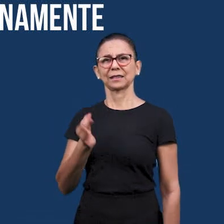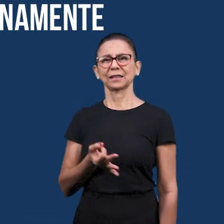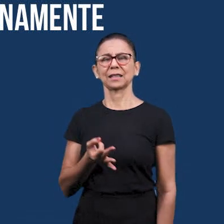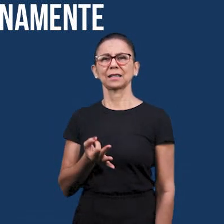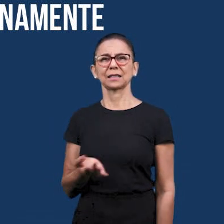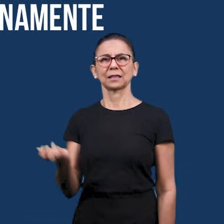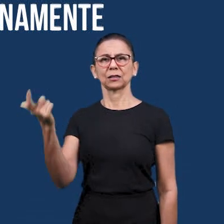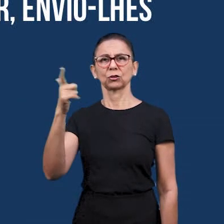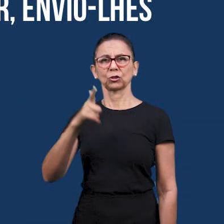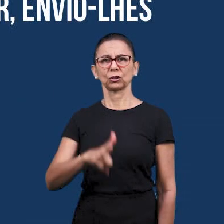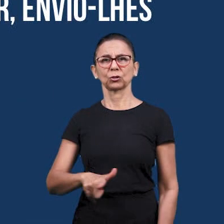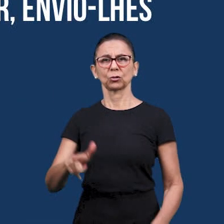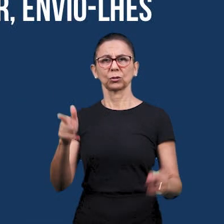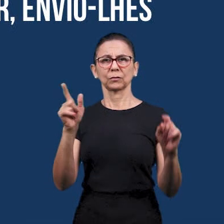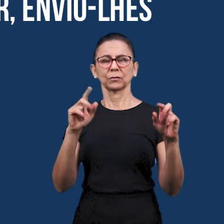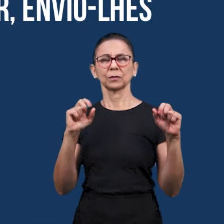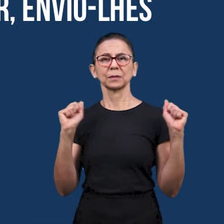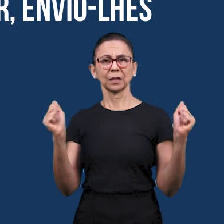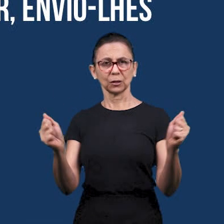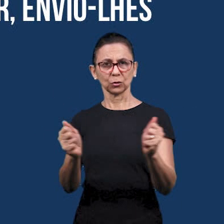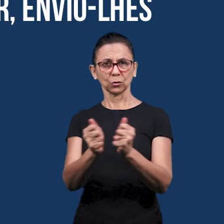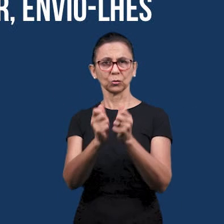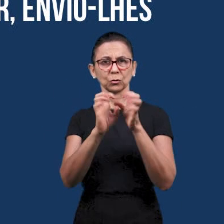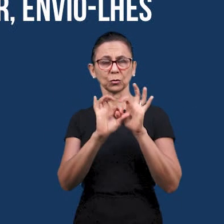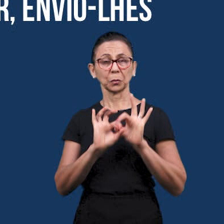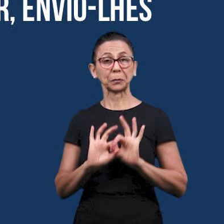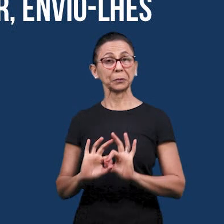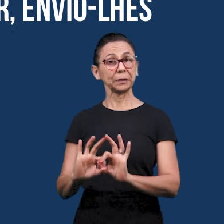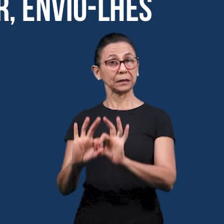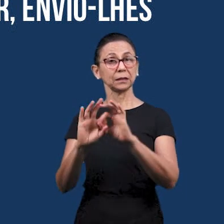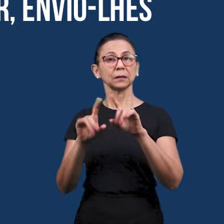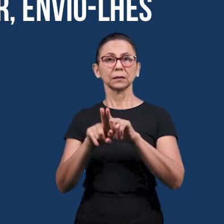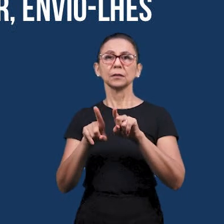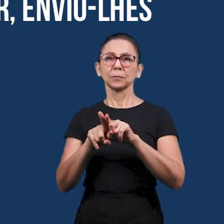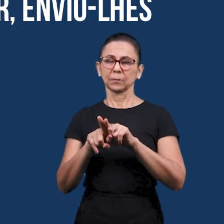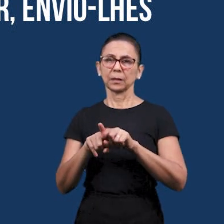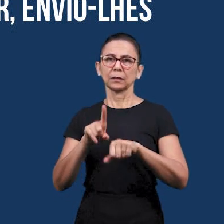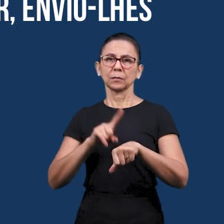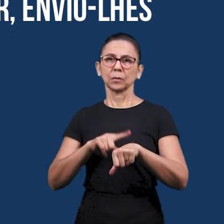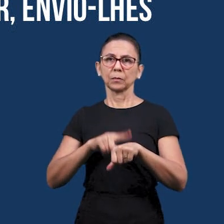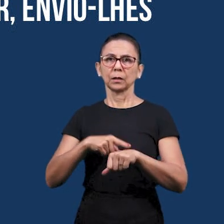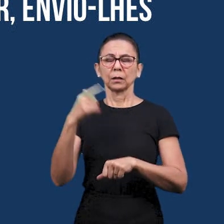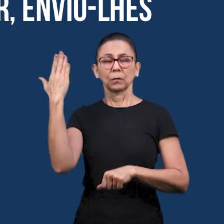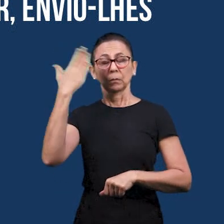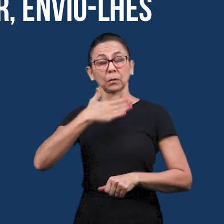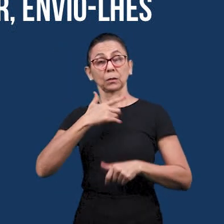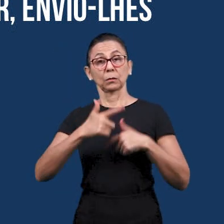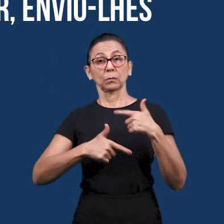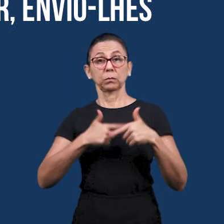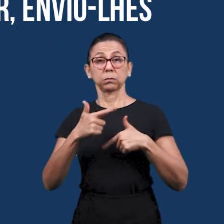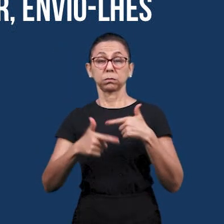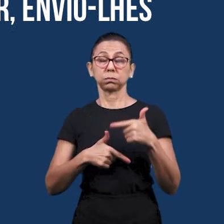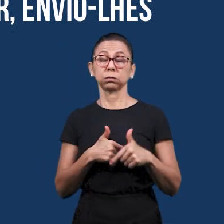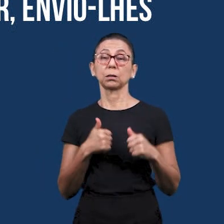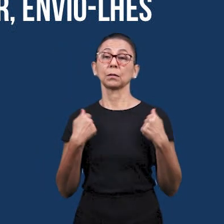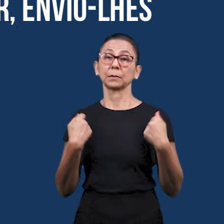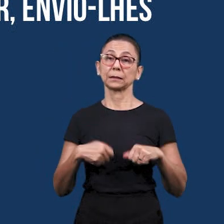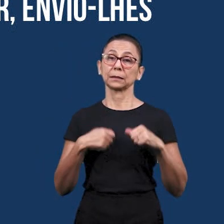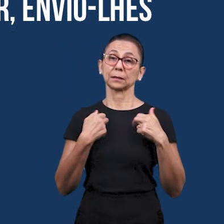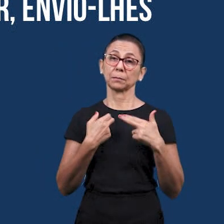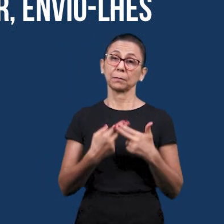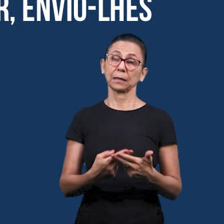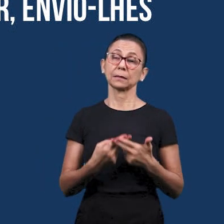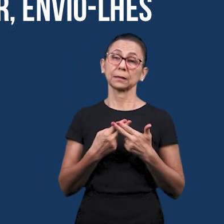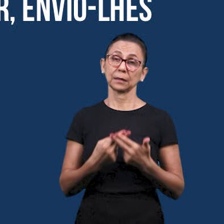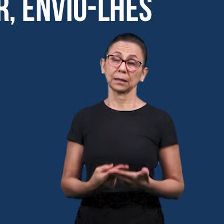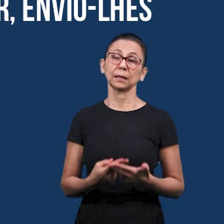уверенность, которая живет в нас, ибо вскоре мы будем все вместе. И не только в этом, но также радуемся